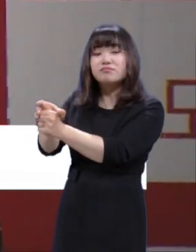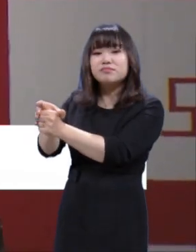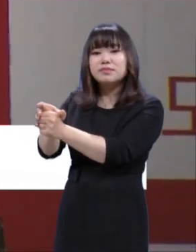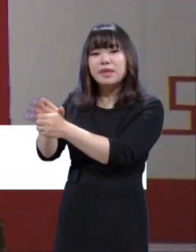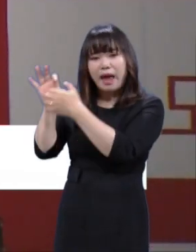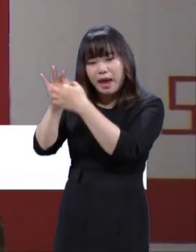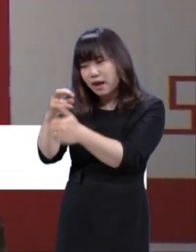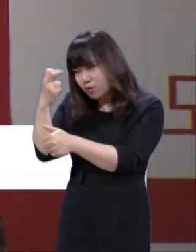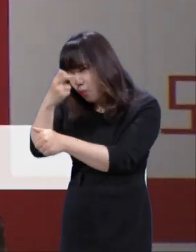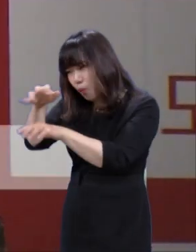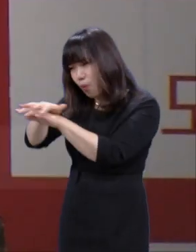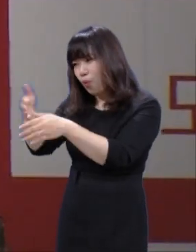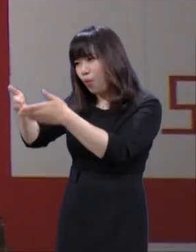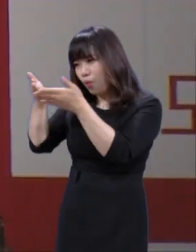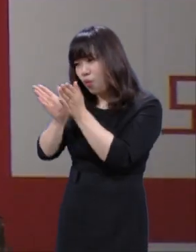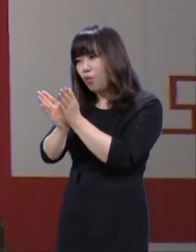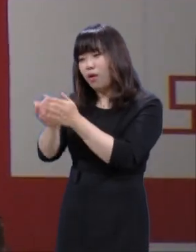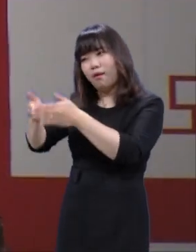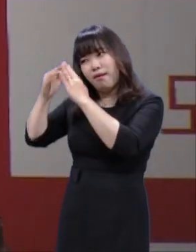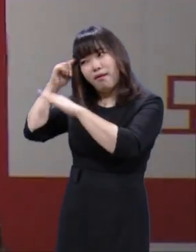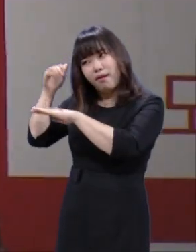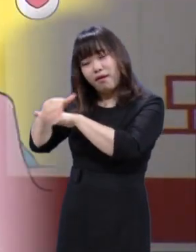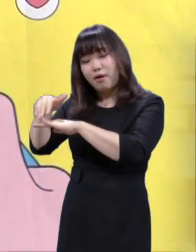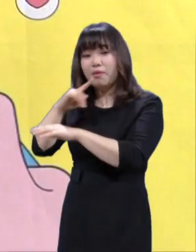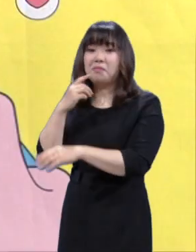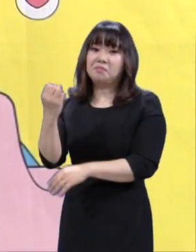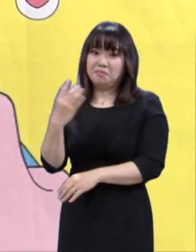운영토록 조직을 만들겠다는 공약입니다.